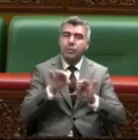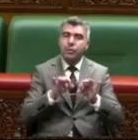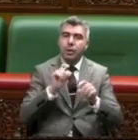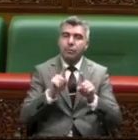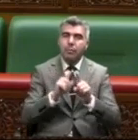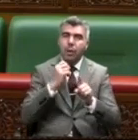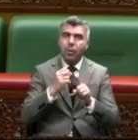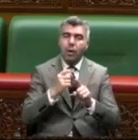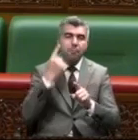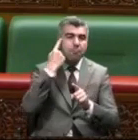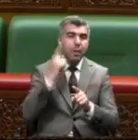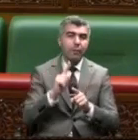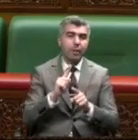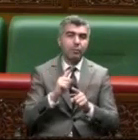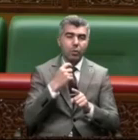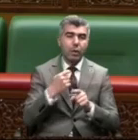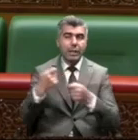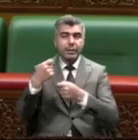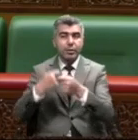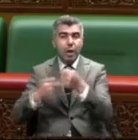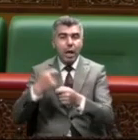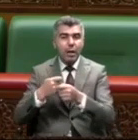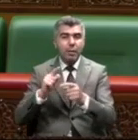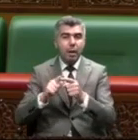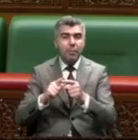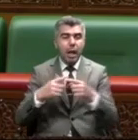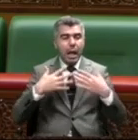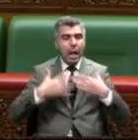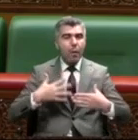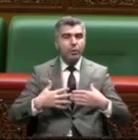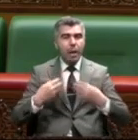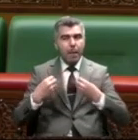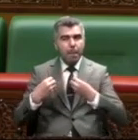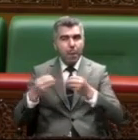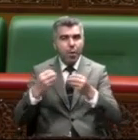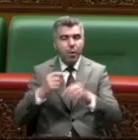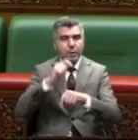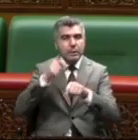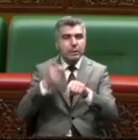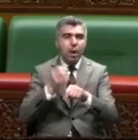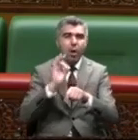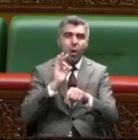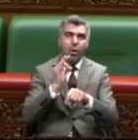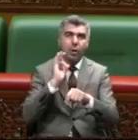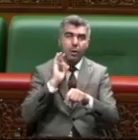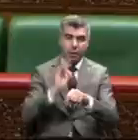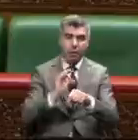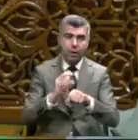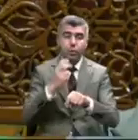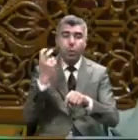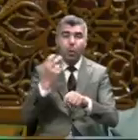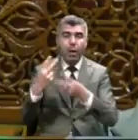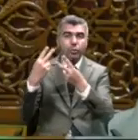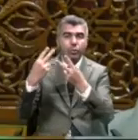السياحه انا ما كنفهم شيء كيفاش انه التجار اللي كيقدمو الخدمات ولا كيقدموا المواد الساحل